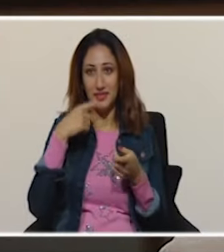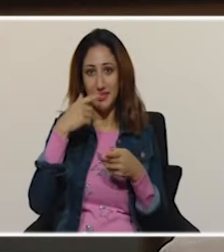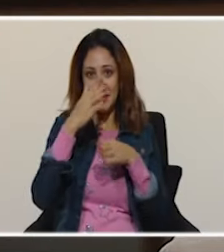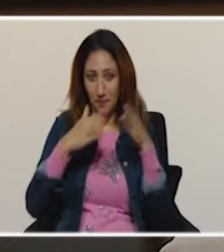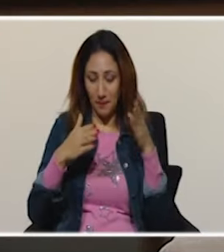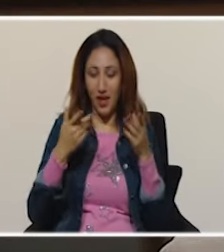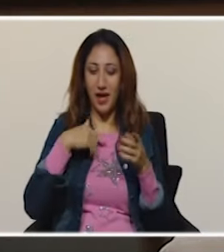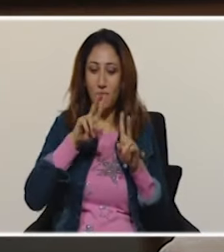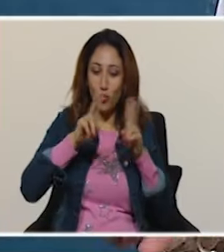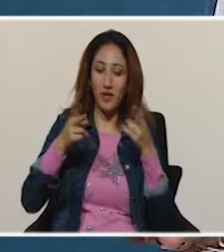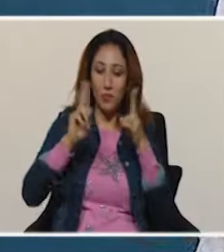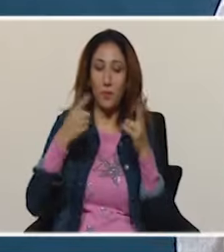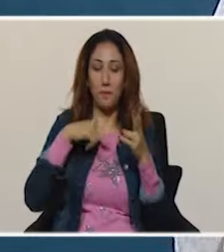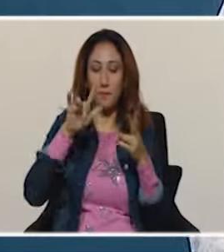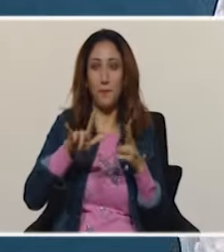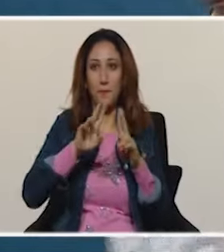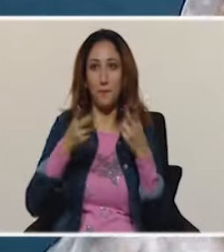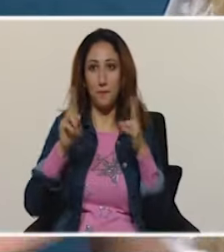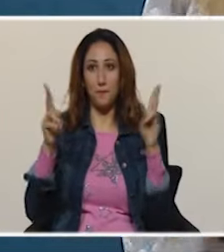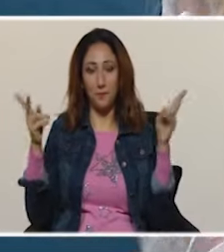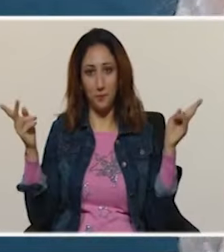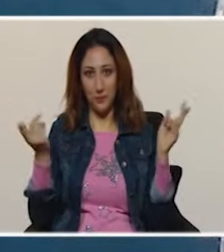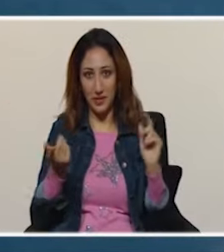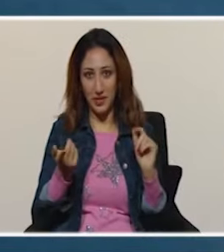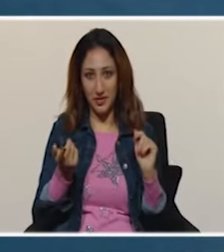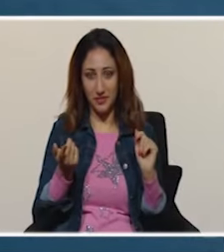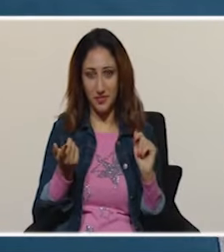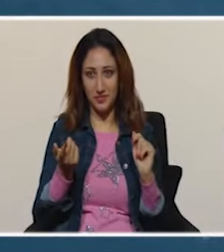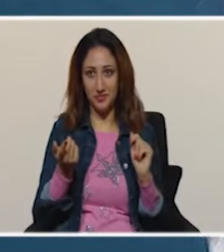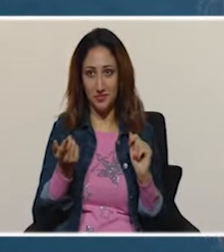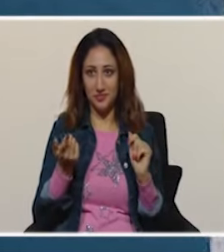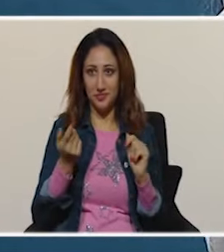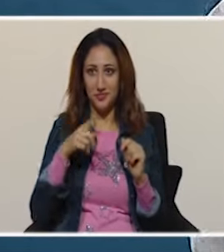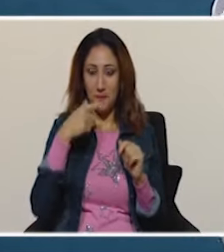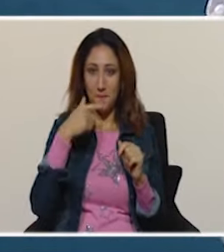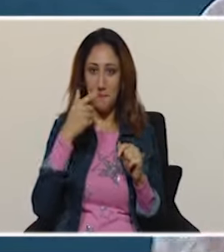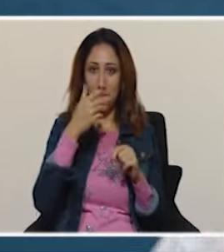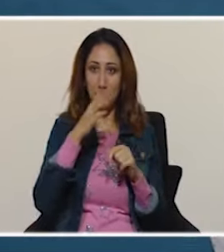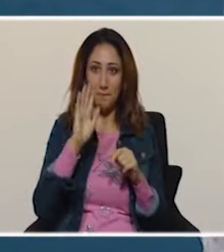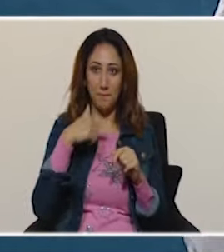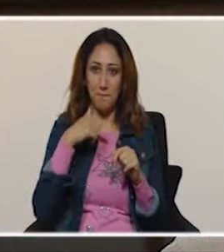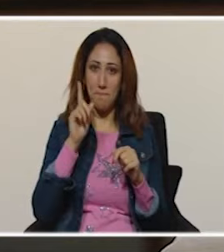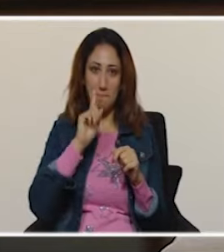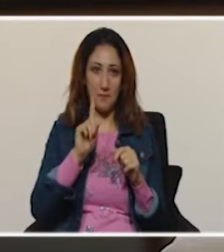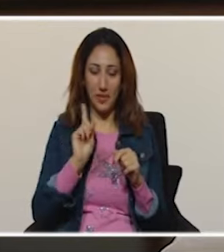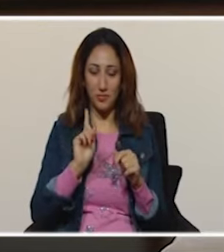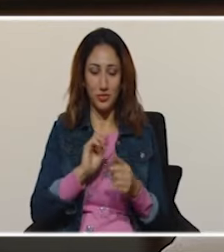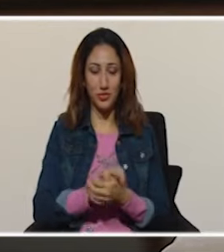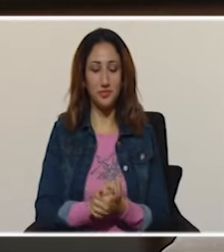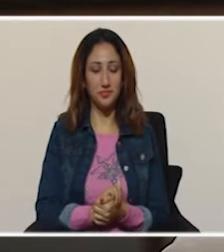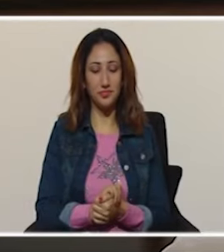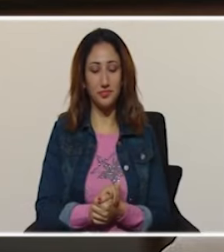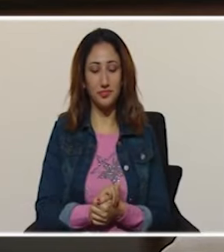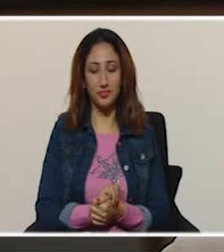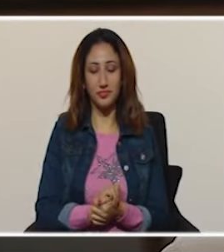الديل بيتاكل. يعني ما معقول ده، عقبال هيروحوا يصلوا عليه فين؟ يعني حاجه من قطر وكده ما فيش. متخيله اليوم اللي ممكن